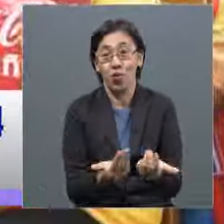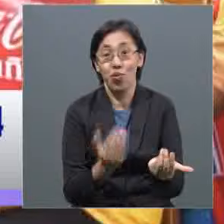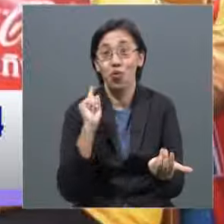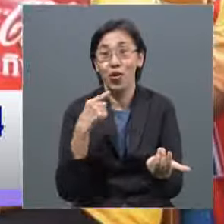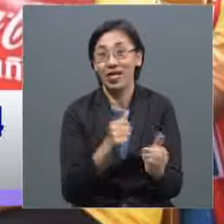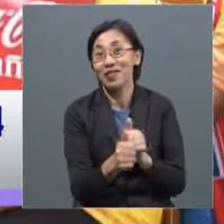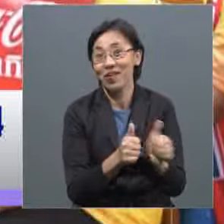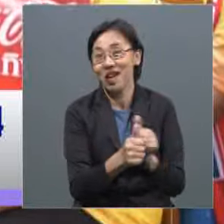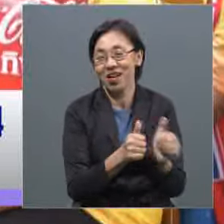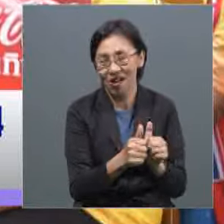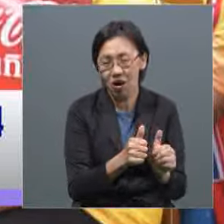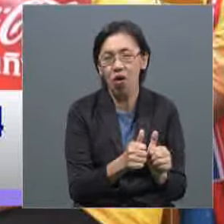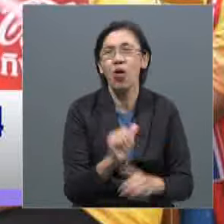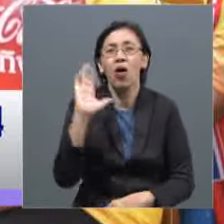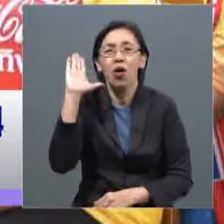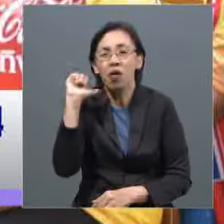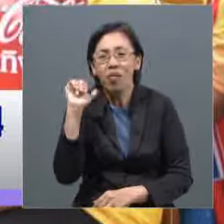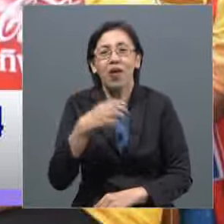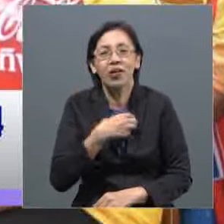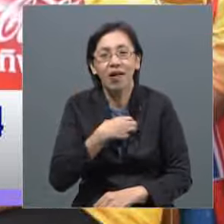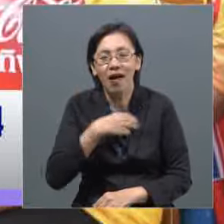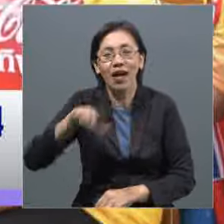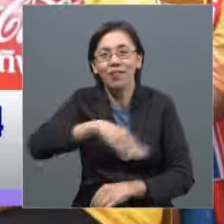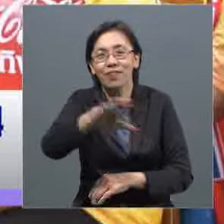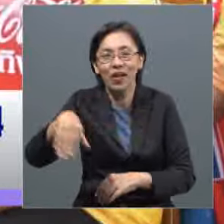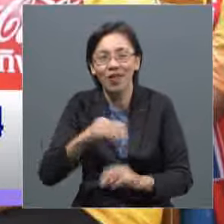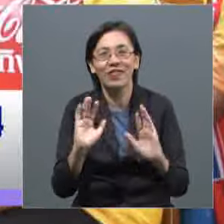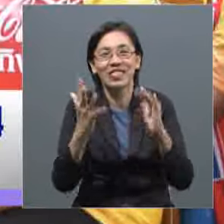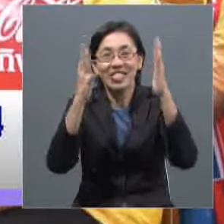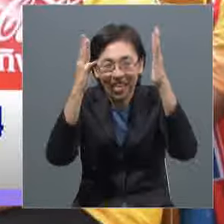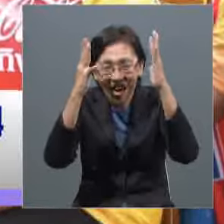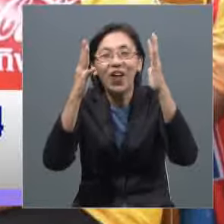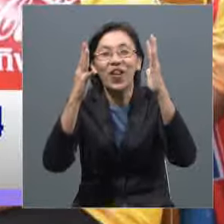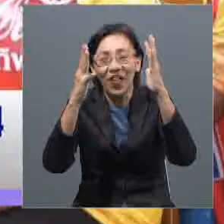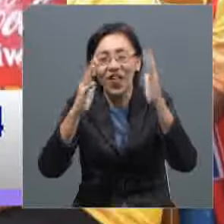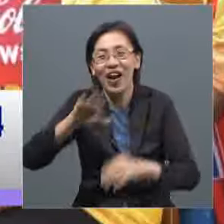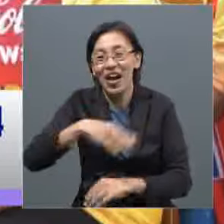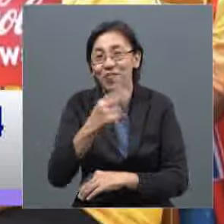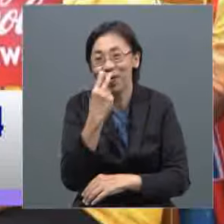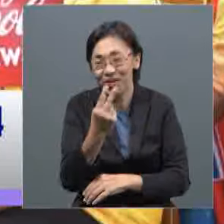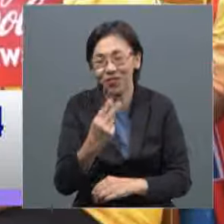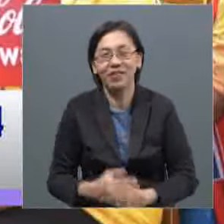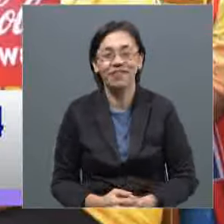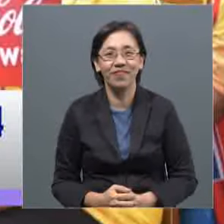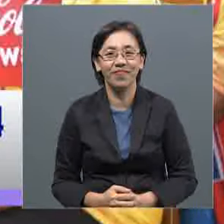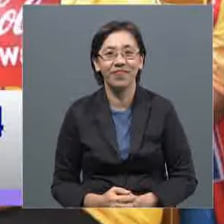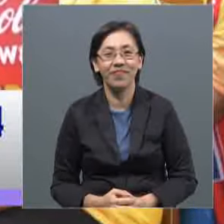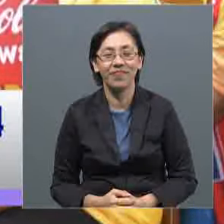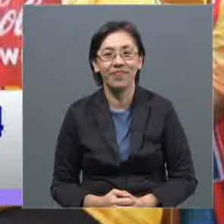กิจนะครับซึ่งกำลังขอแรงใจแรงเชียร์ให้กับลูกสาวจากประเทศฝรั่งเศสมาให้คุณผู้ชมได้รับชมกันด้วยครับ